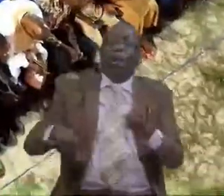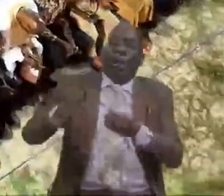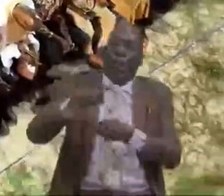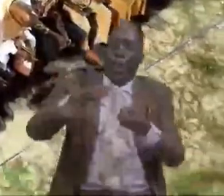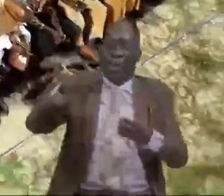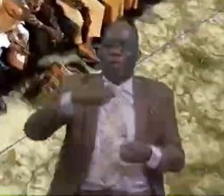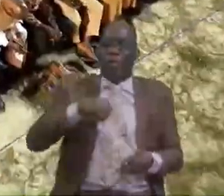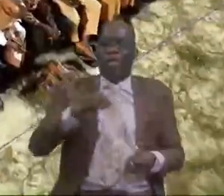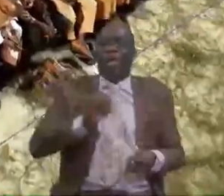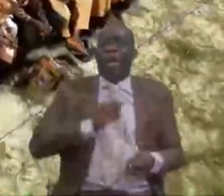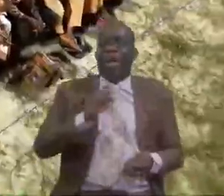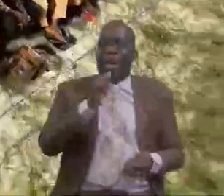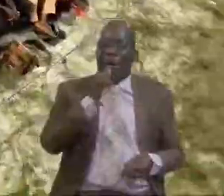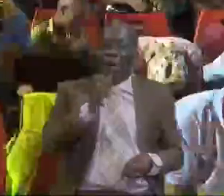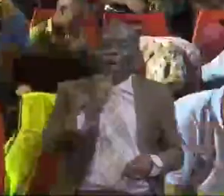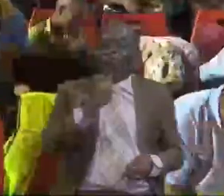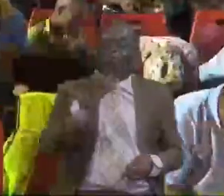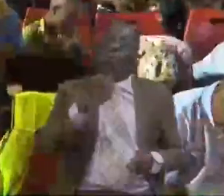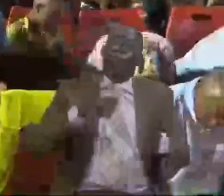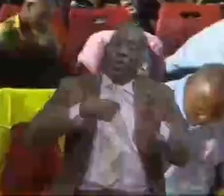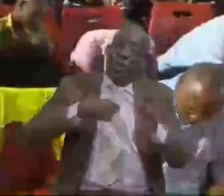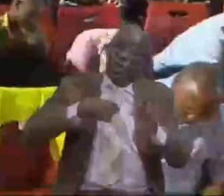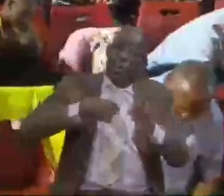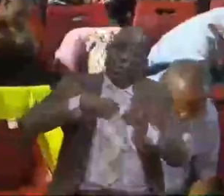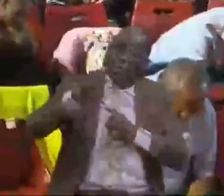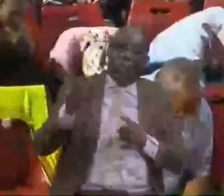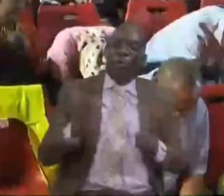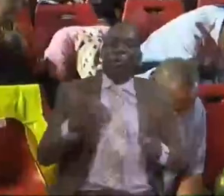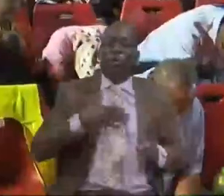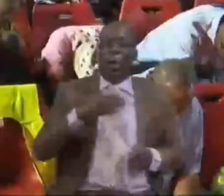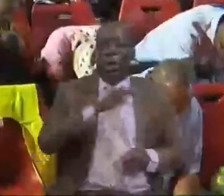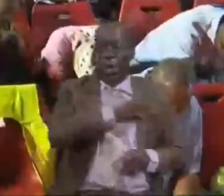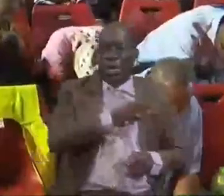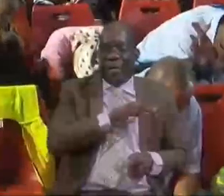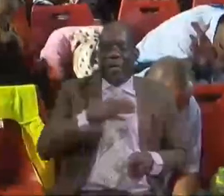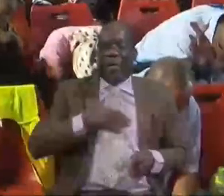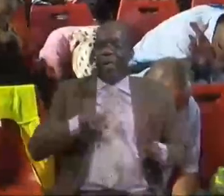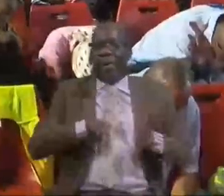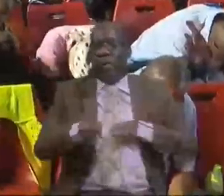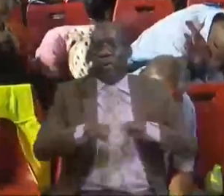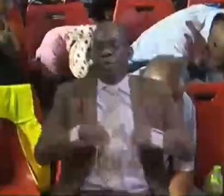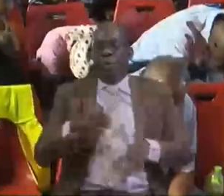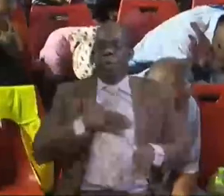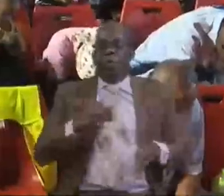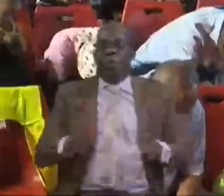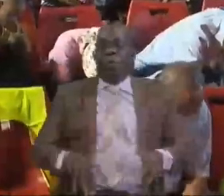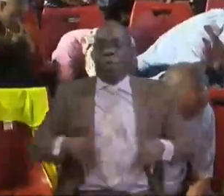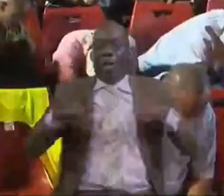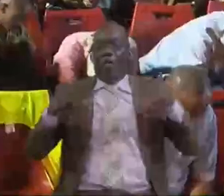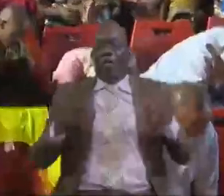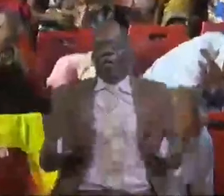moi. Je suis un malfaiteur. Mon caractère, mon comportement, mon style de